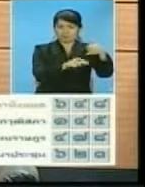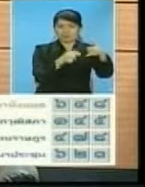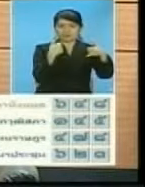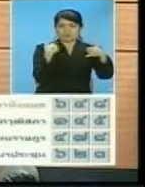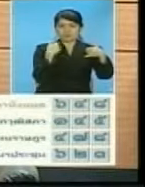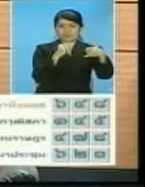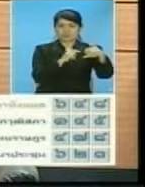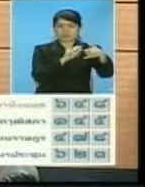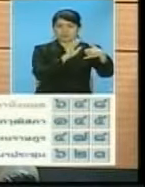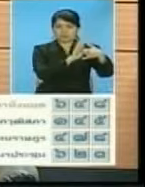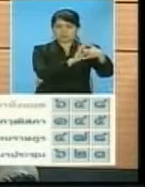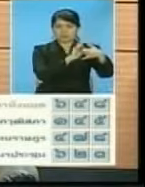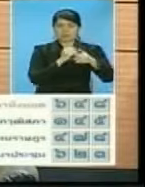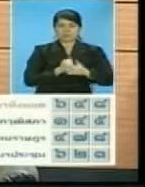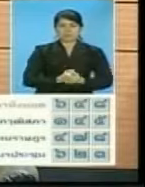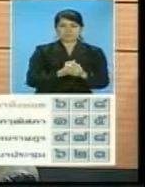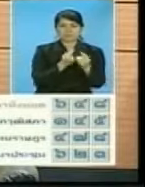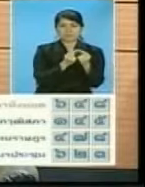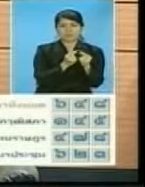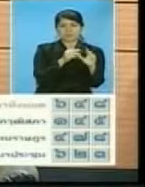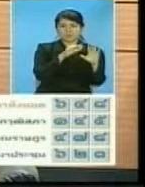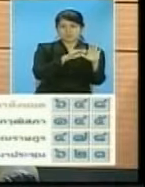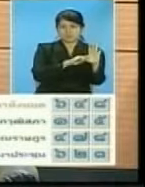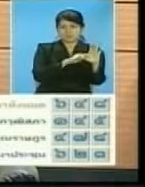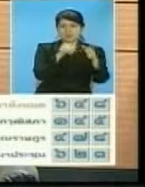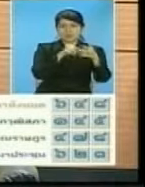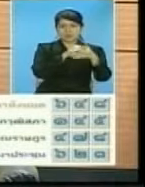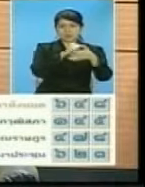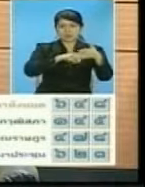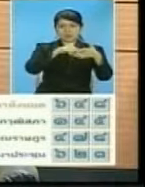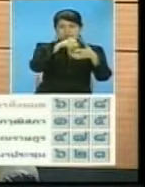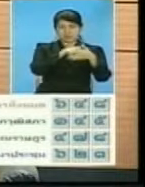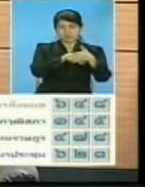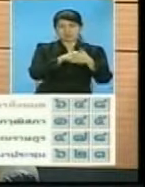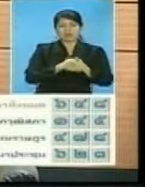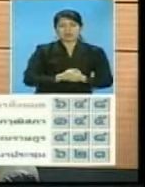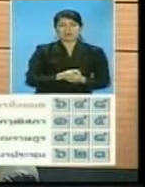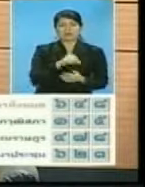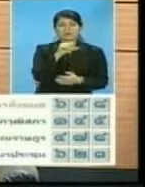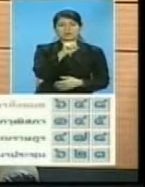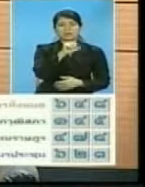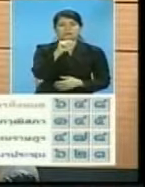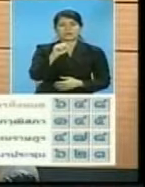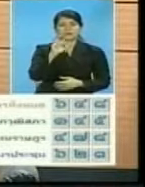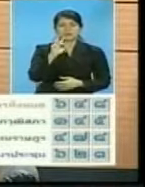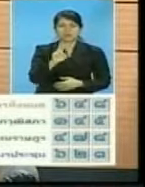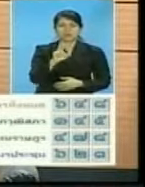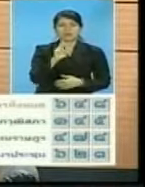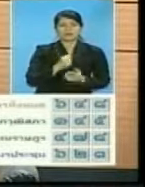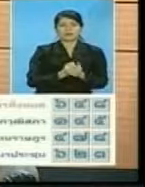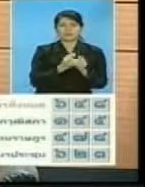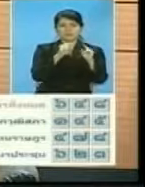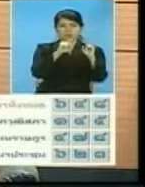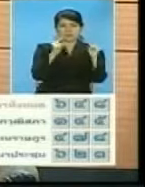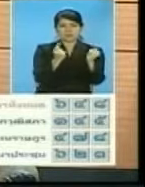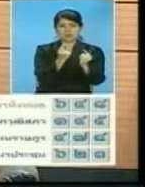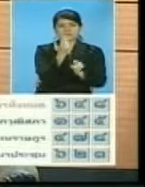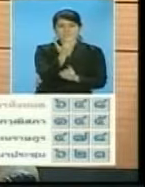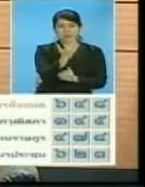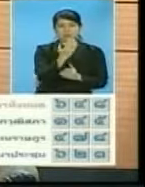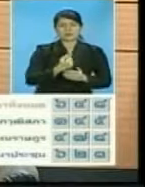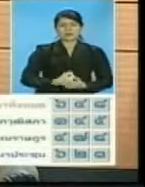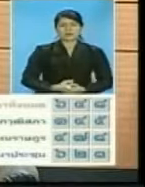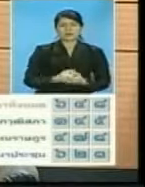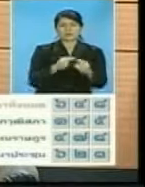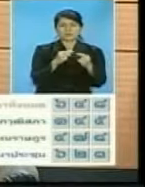ต้องห้ามที่จะสมัครรับเลือกตั้งสมาชิกสภาร่างรัฐธรรมนูญในวงเล็บ5นี้ก็คือเป็นสมาชิ